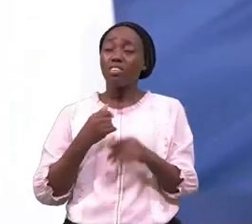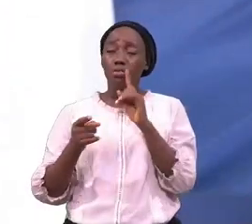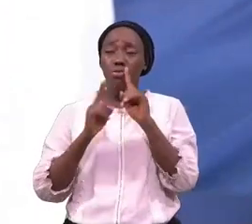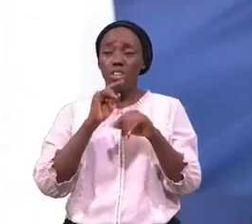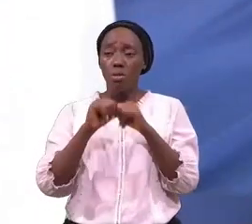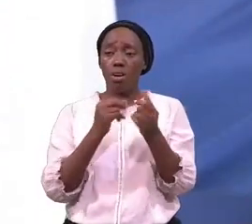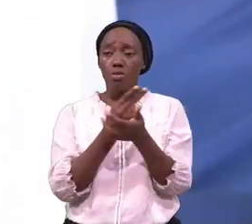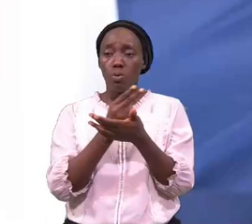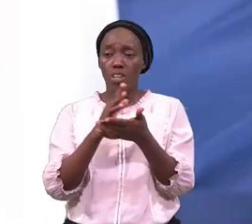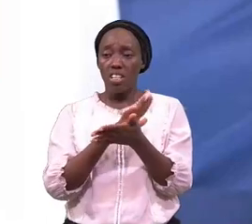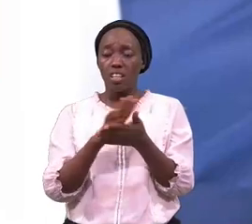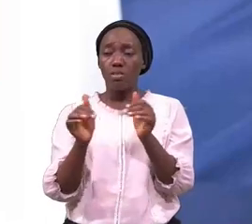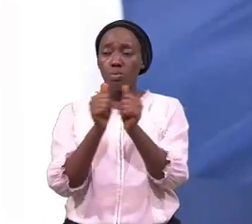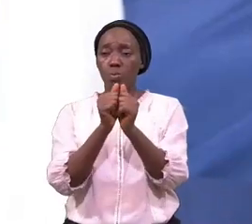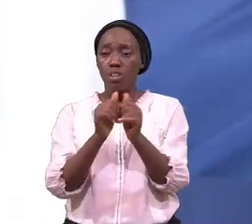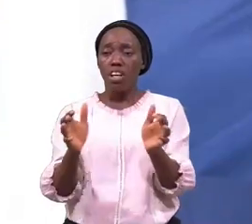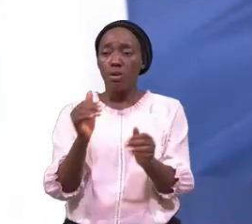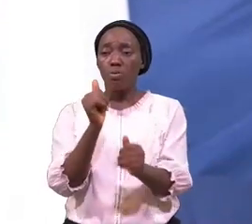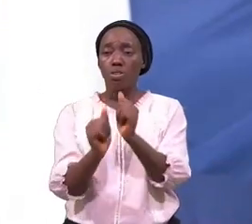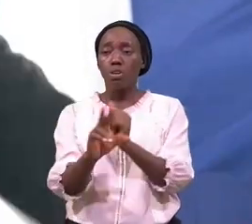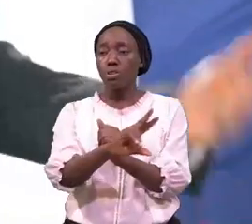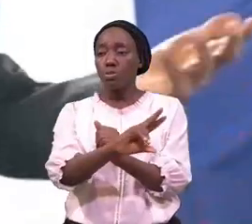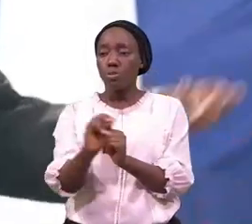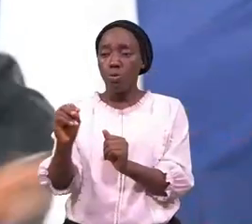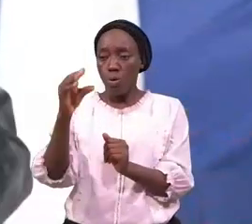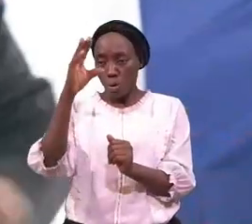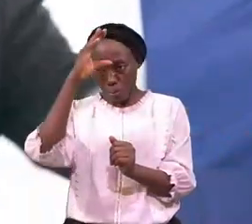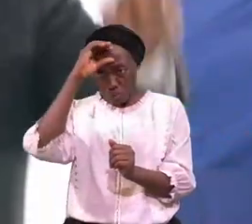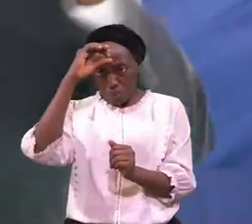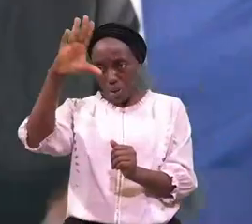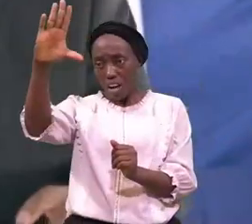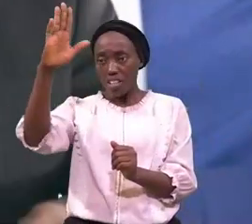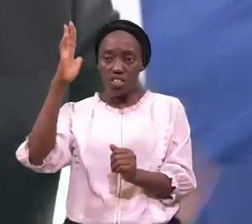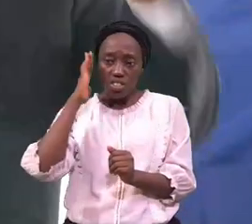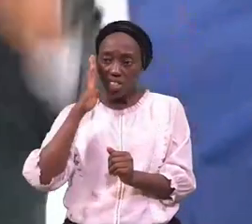Et j'ai prêché la sanctification sans laquelle personne ne verra le Seigneur.